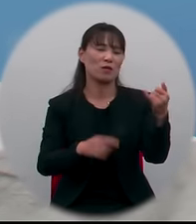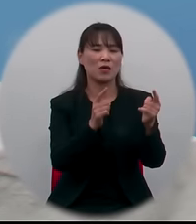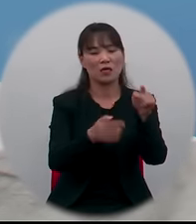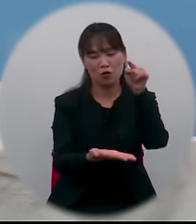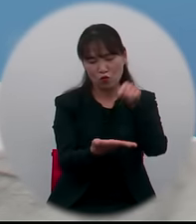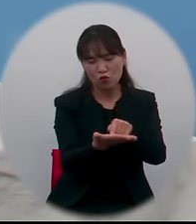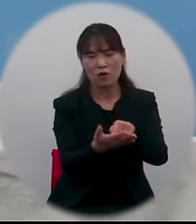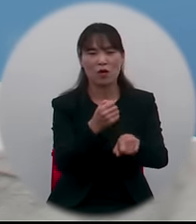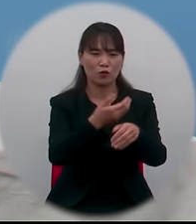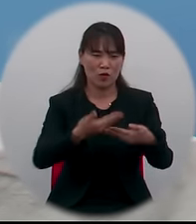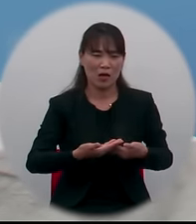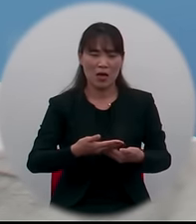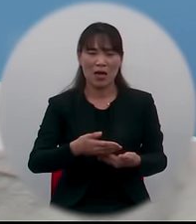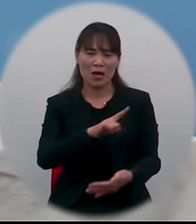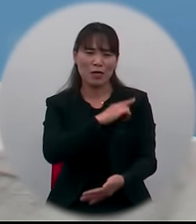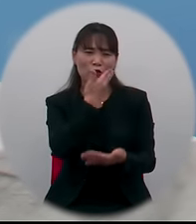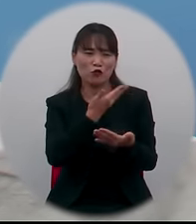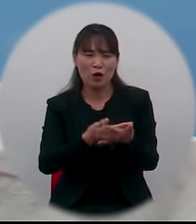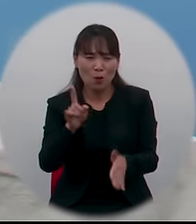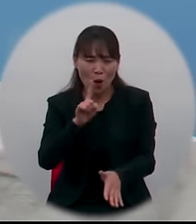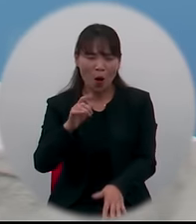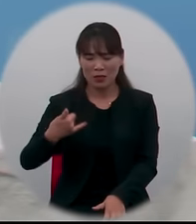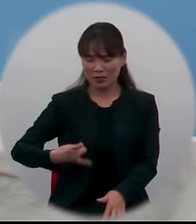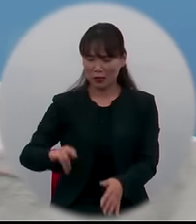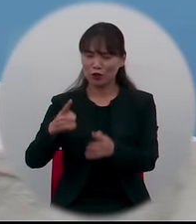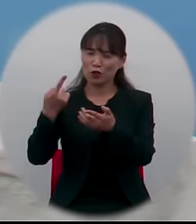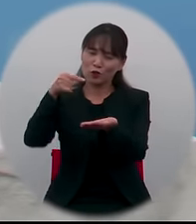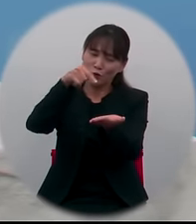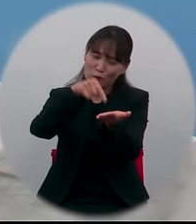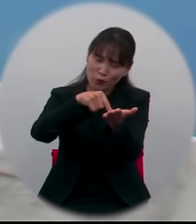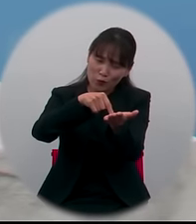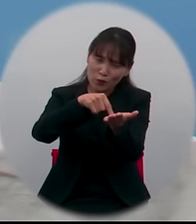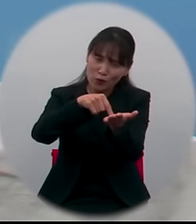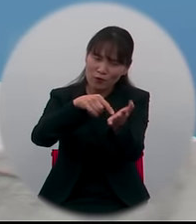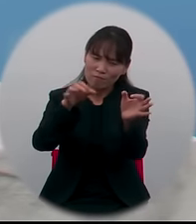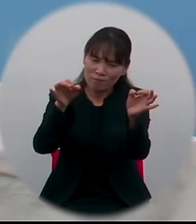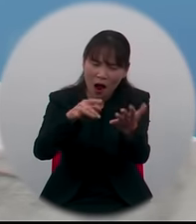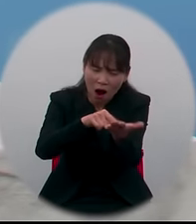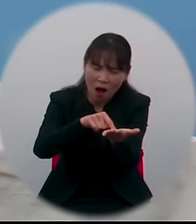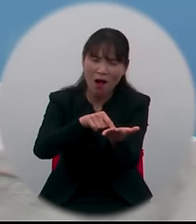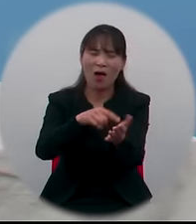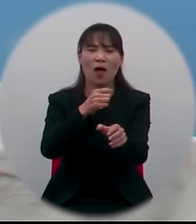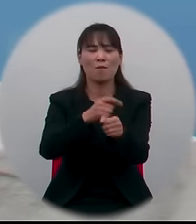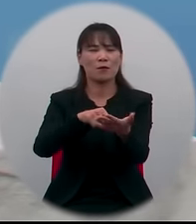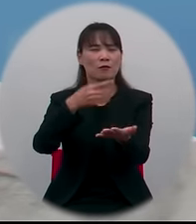상자를 뽑는 걸 부모님이 해 주셔야 돼요 왜냐면 가장 중요한게 뭐냐면 아이가 누르는 순간 손가락에 그